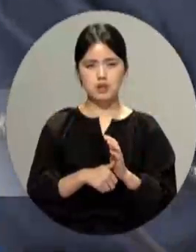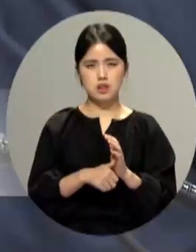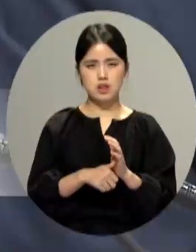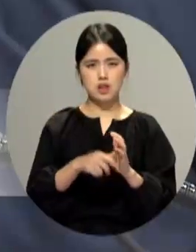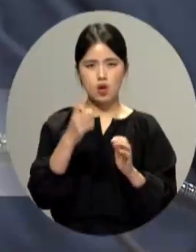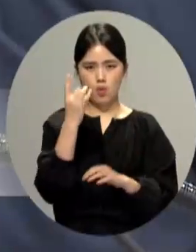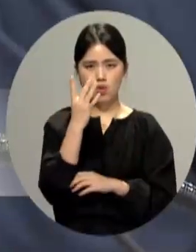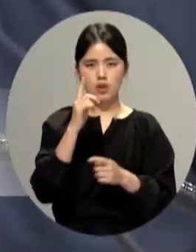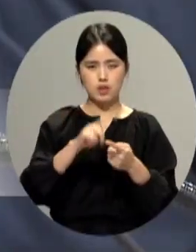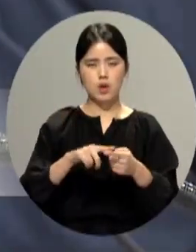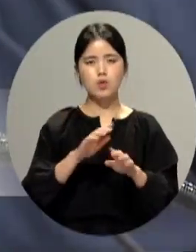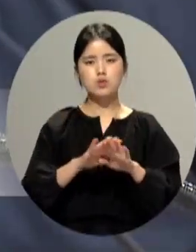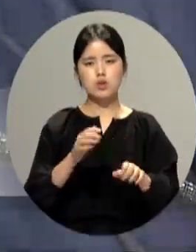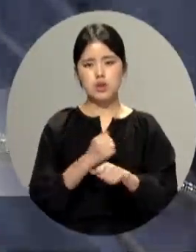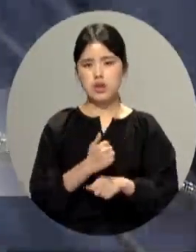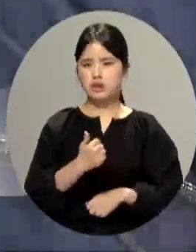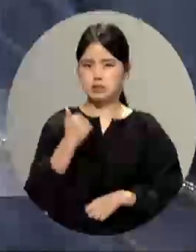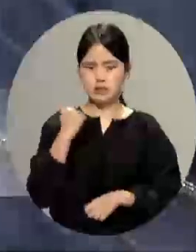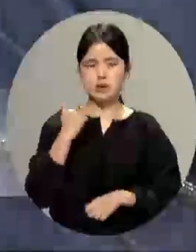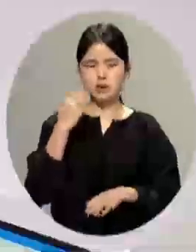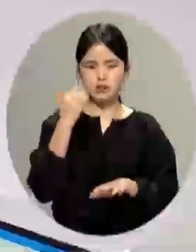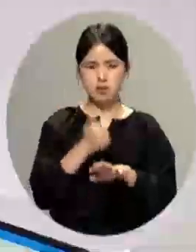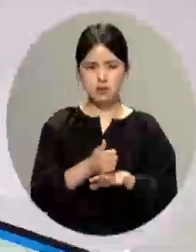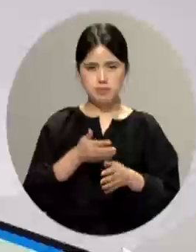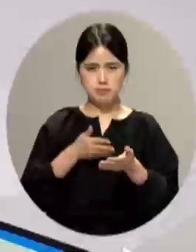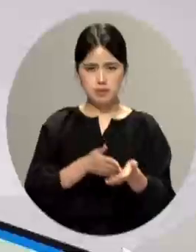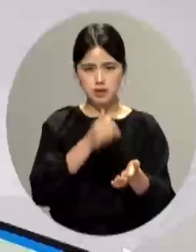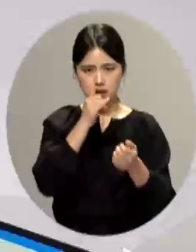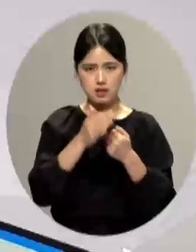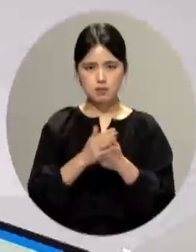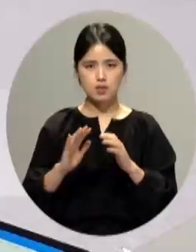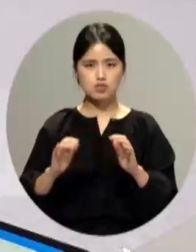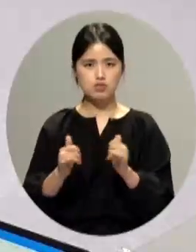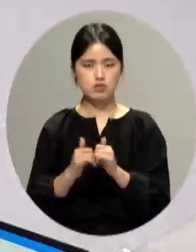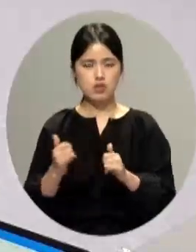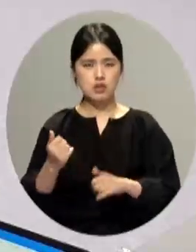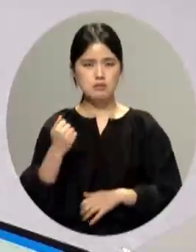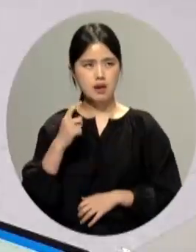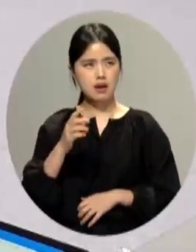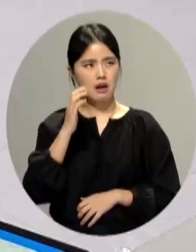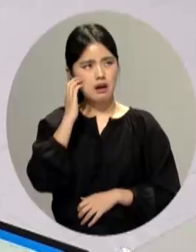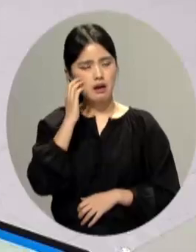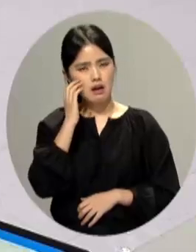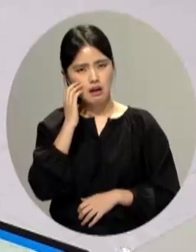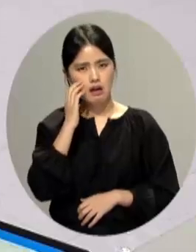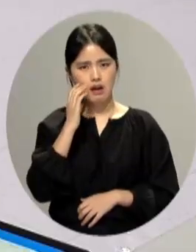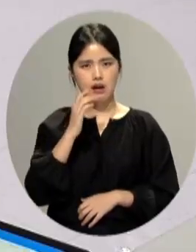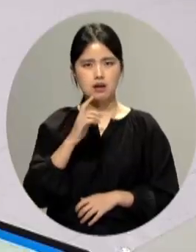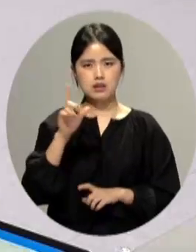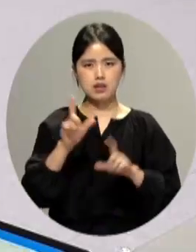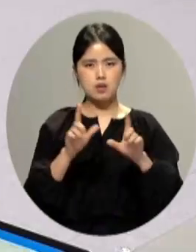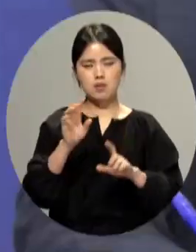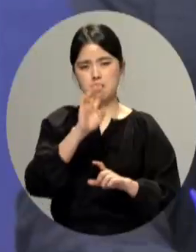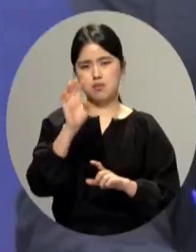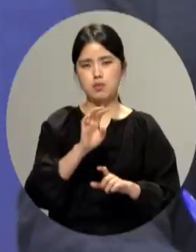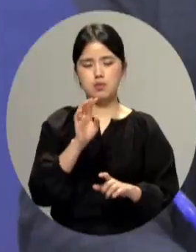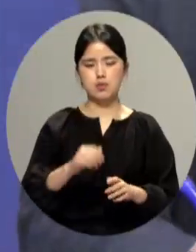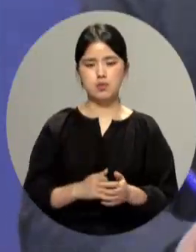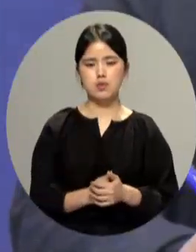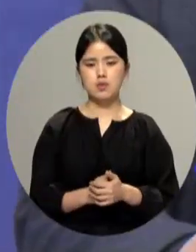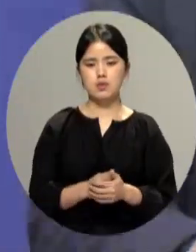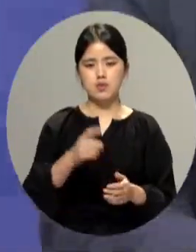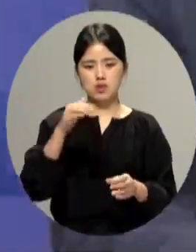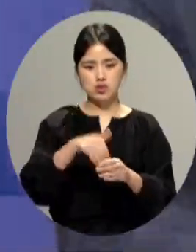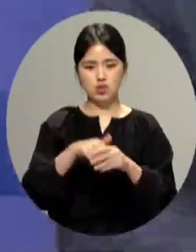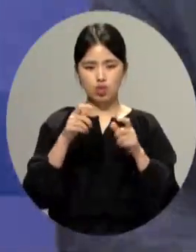원안대로 처리하자며 최후 통첩을 날리자 이번에는 국민의힘이 난색을 표하는 상황이 반복되고 있습니다. 선거구